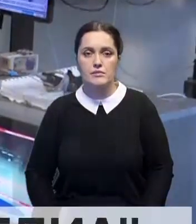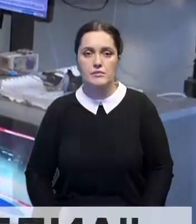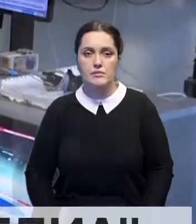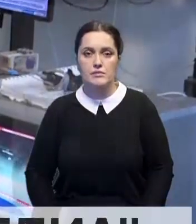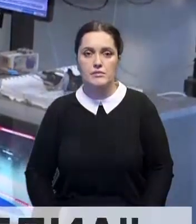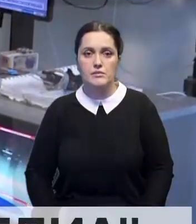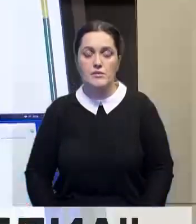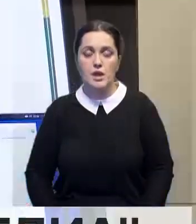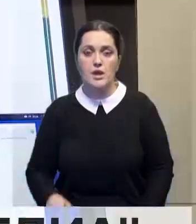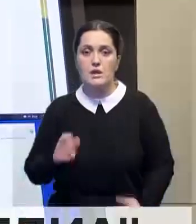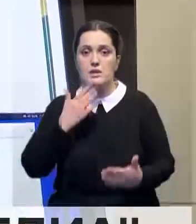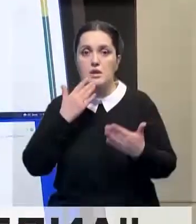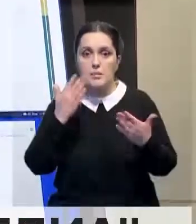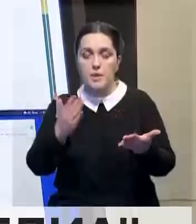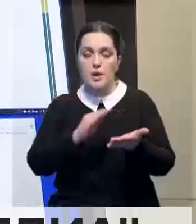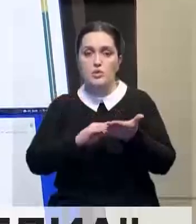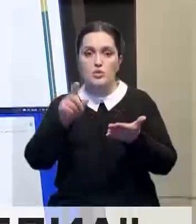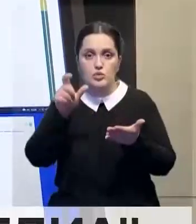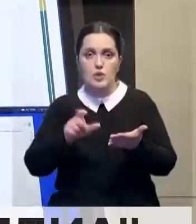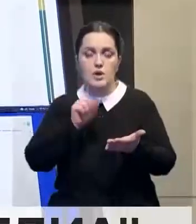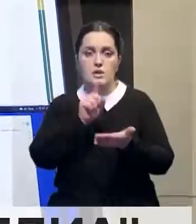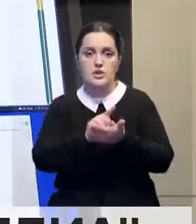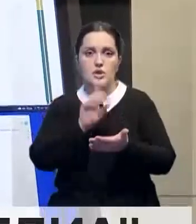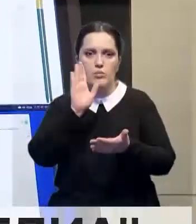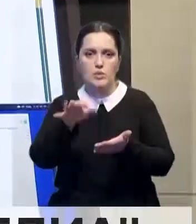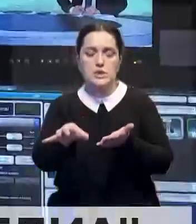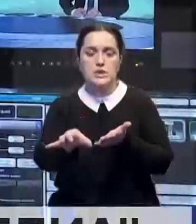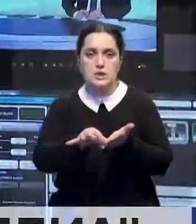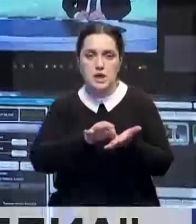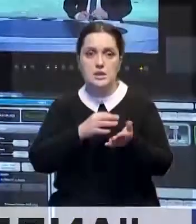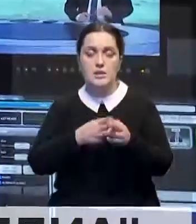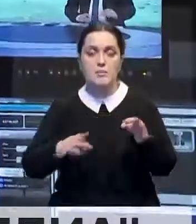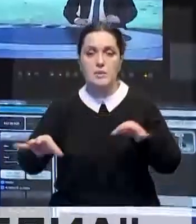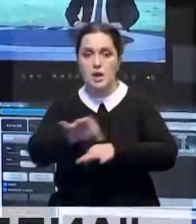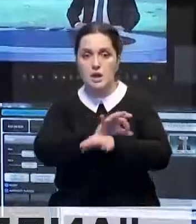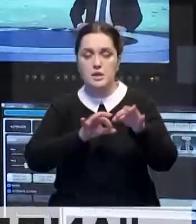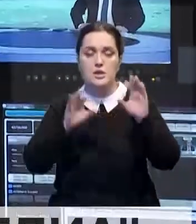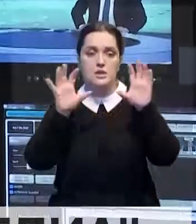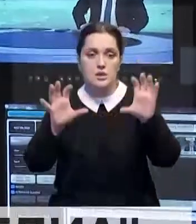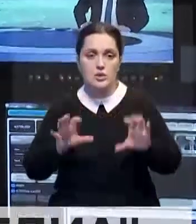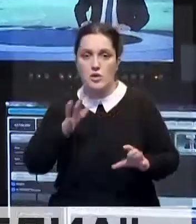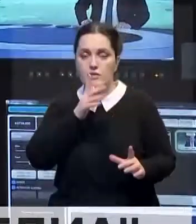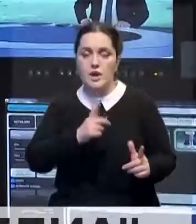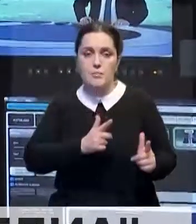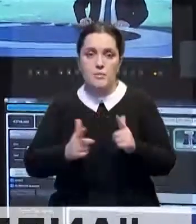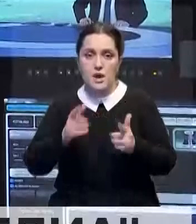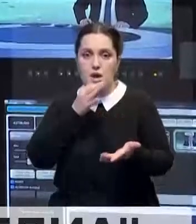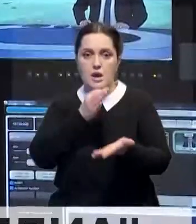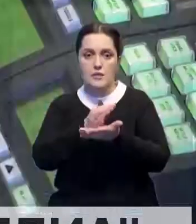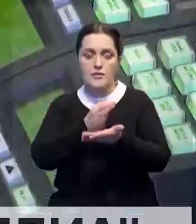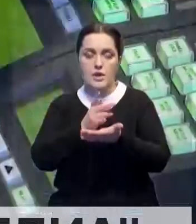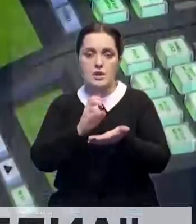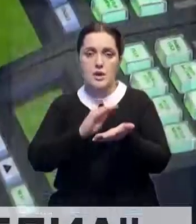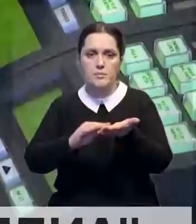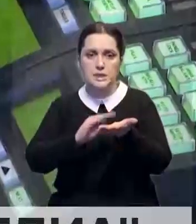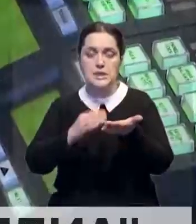Реагировать на запросы журналистов госорганы теперь должны будут оперативнее. В проекте закона о масс-медиа сроки подготовки ответов на письменные